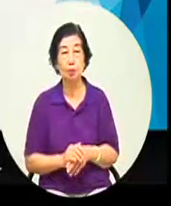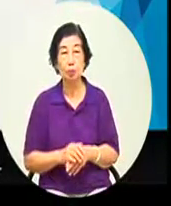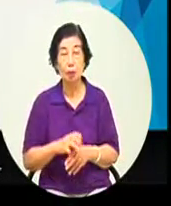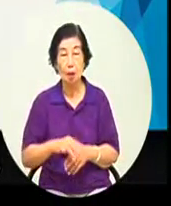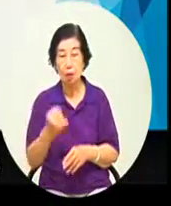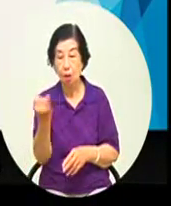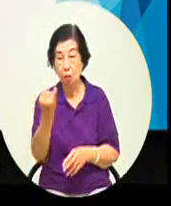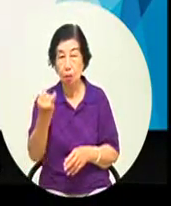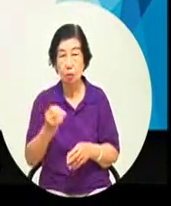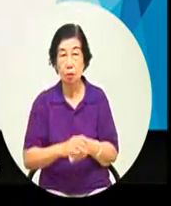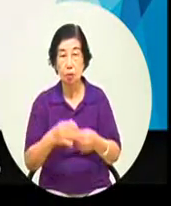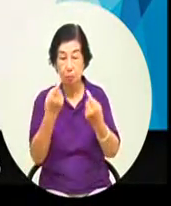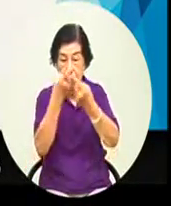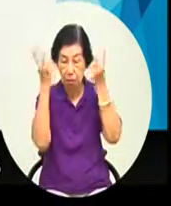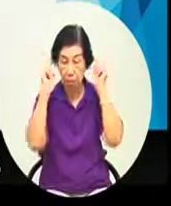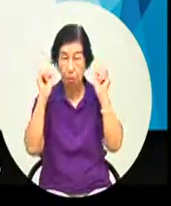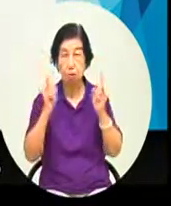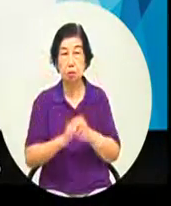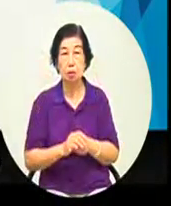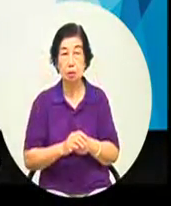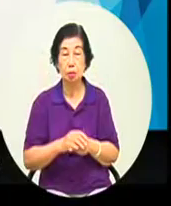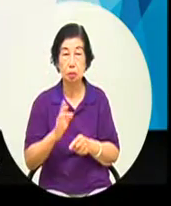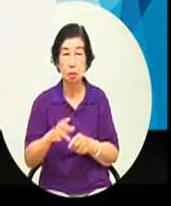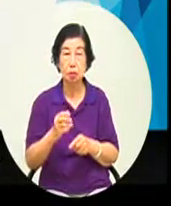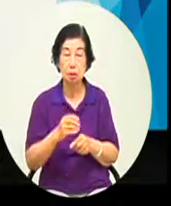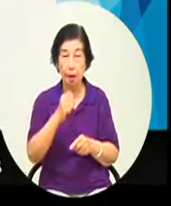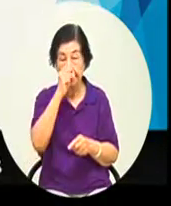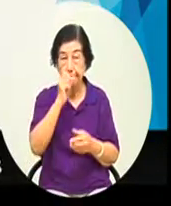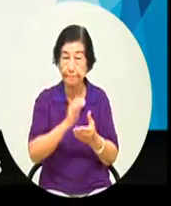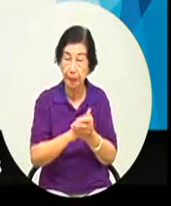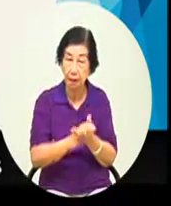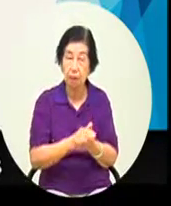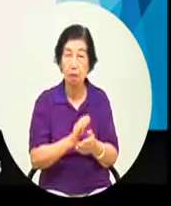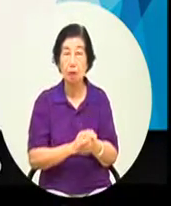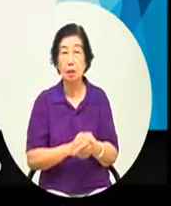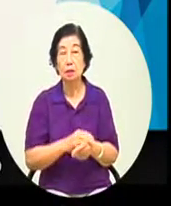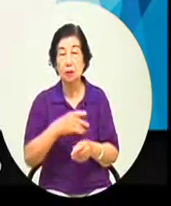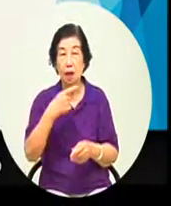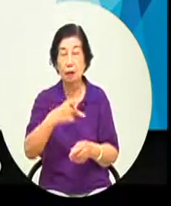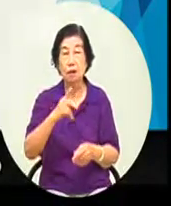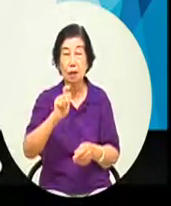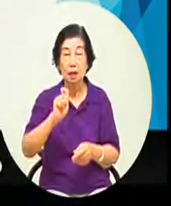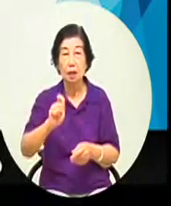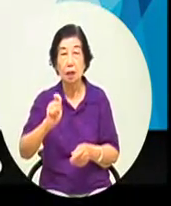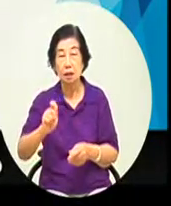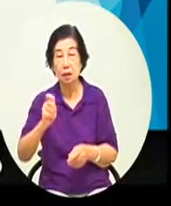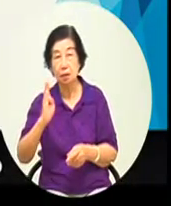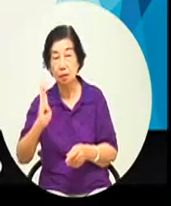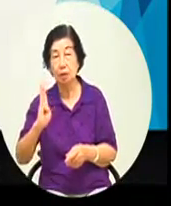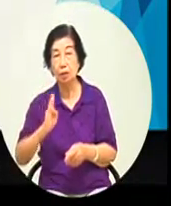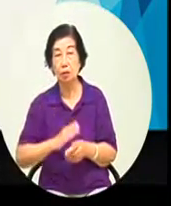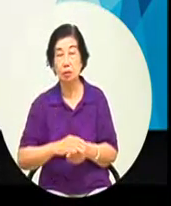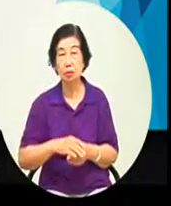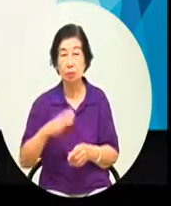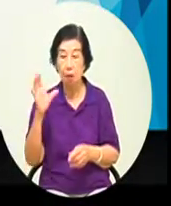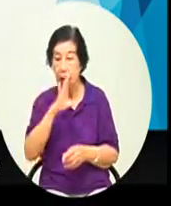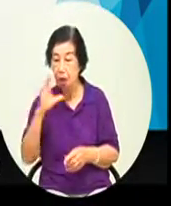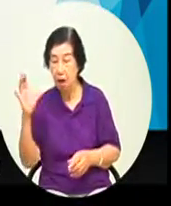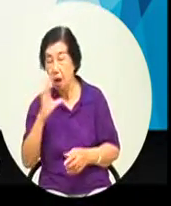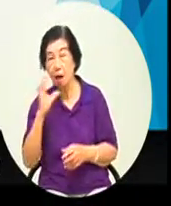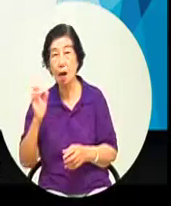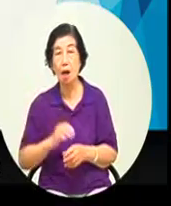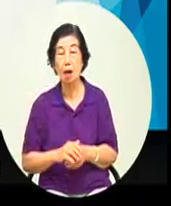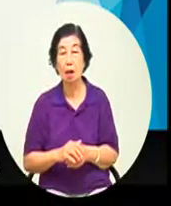去跟一些好朋友去 KTV 之后，可能不胜酒力了哈。那当然我们不了解过去她是不